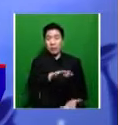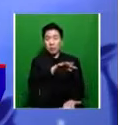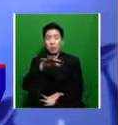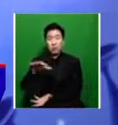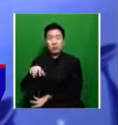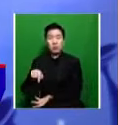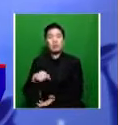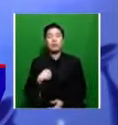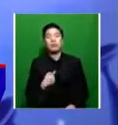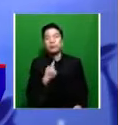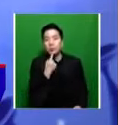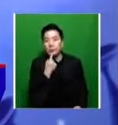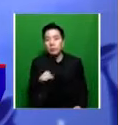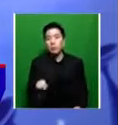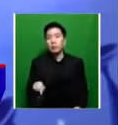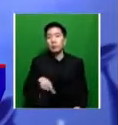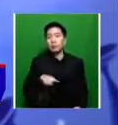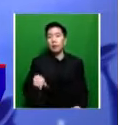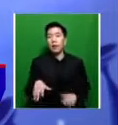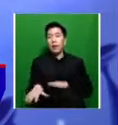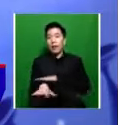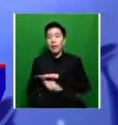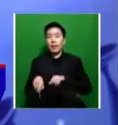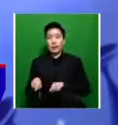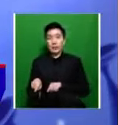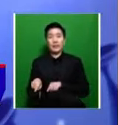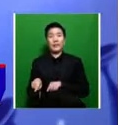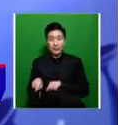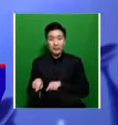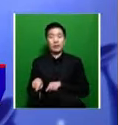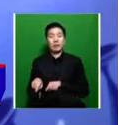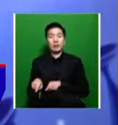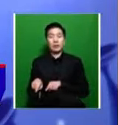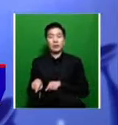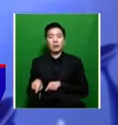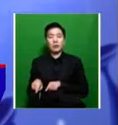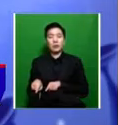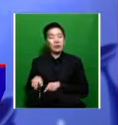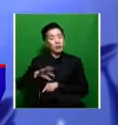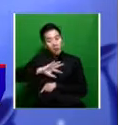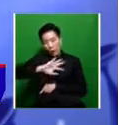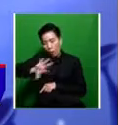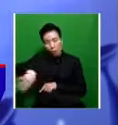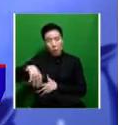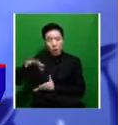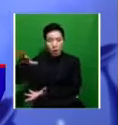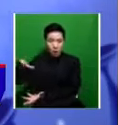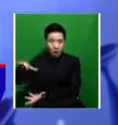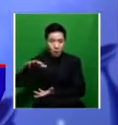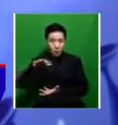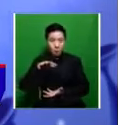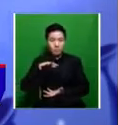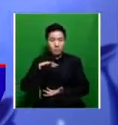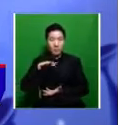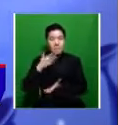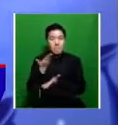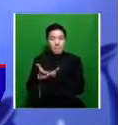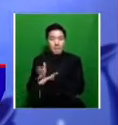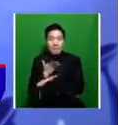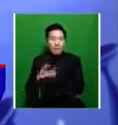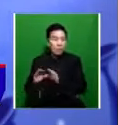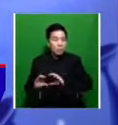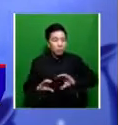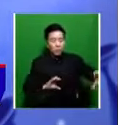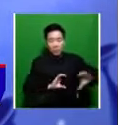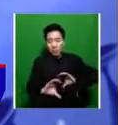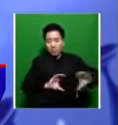ขอเรียนให้ทราบว่าของกลางในส่วนนั้นเนี่ยเราจะนำมาจัดสรรให้กับทางการ